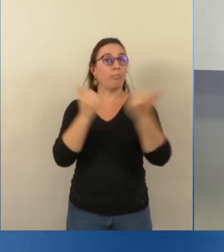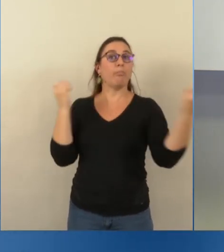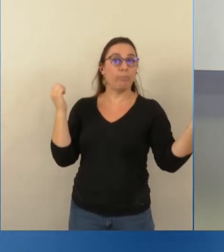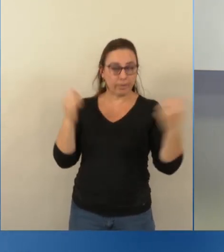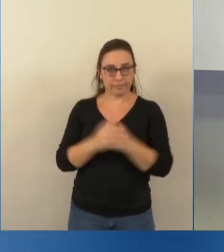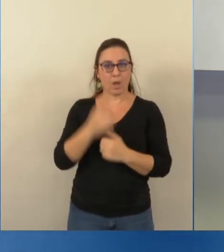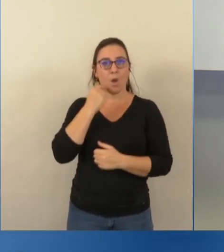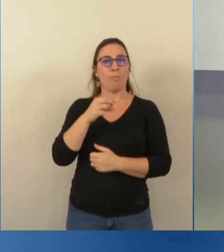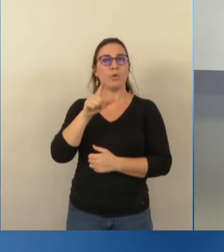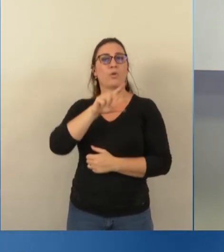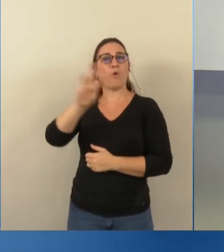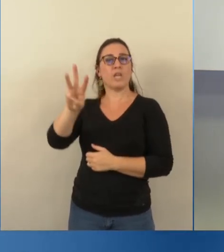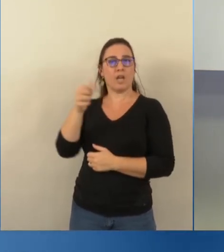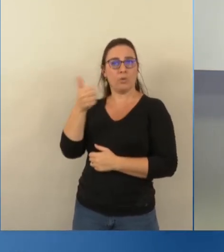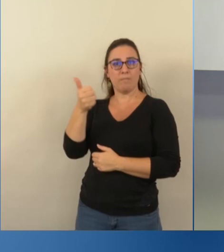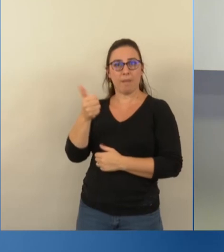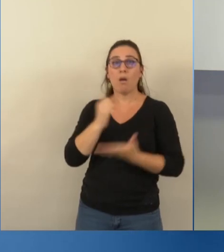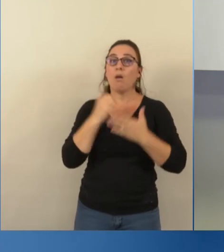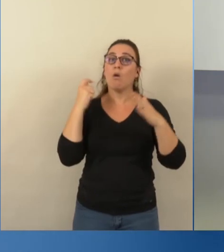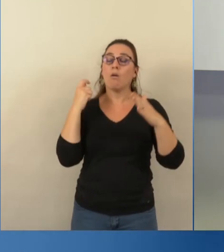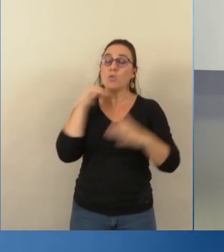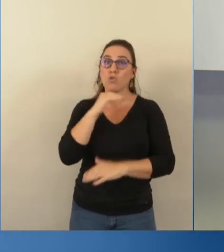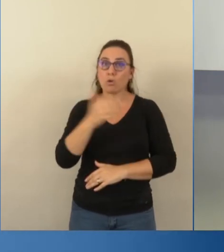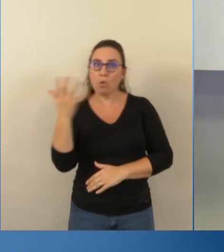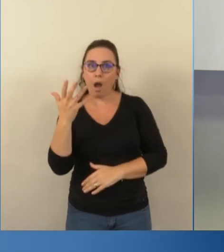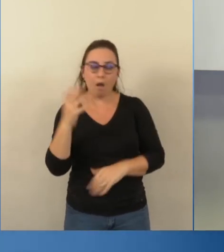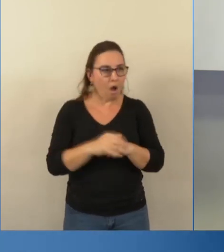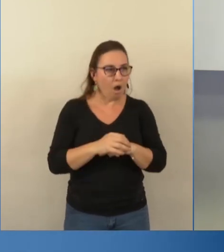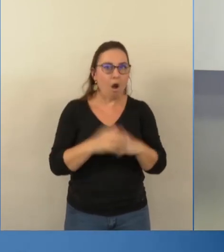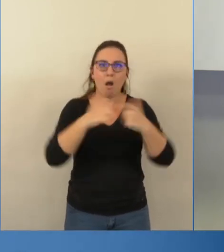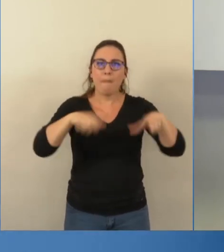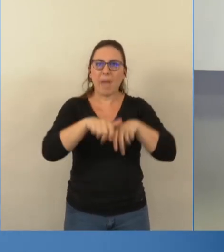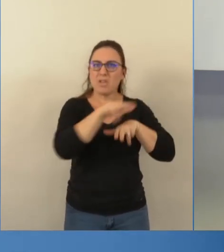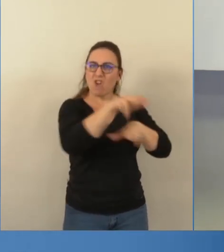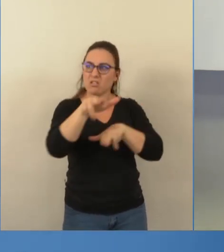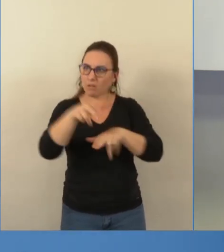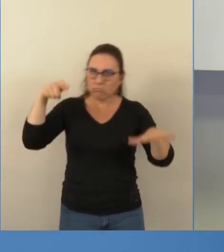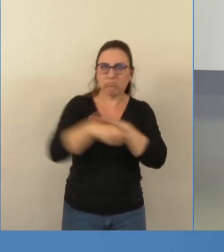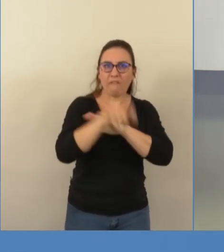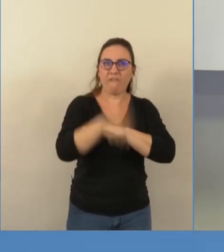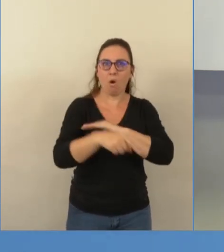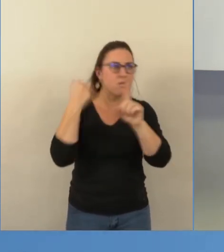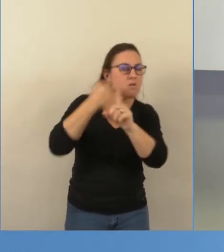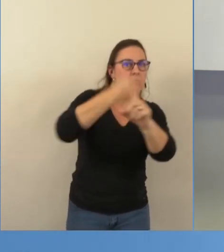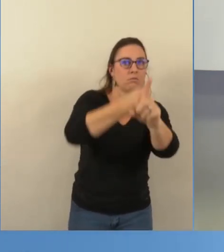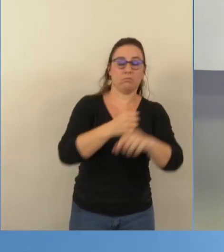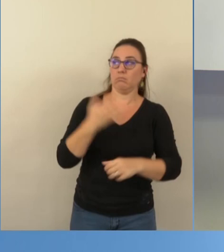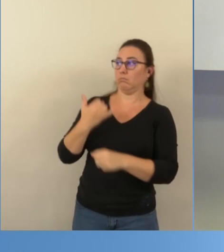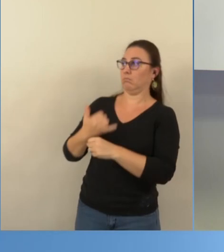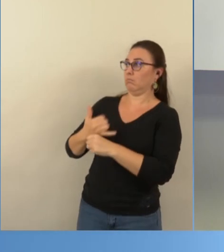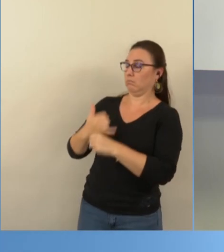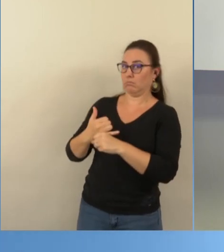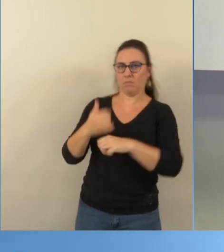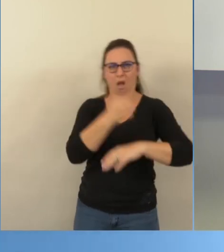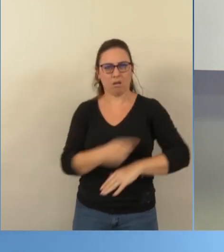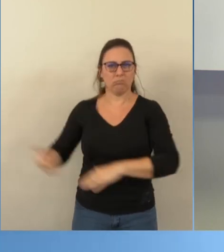renvoquer l'urgence c'est d'aider les jeunes à financer leur permis de chasse et au sommet de l'État nous voyons que le Président